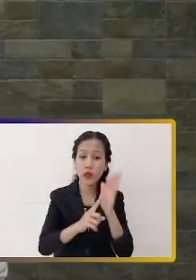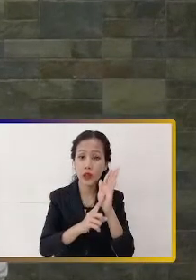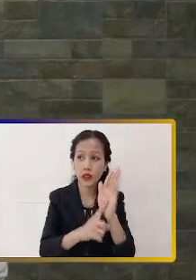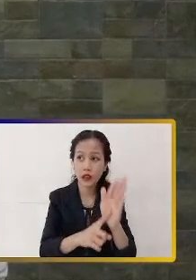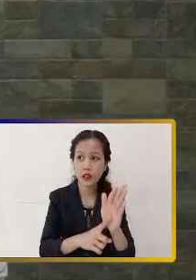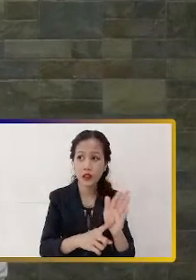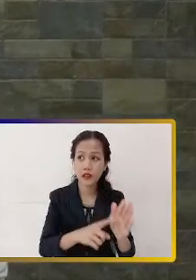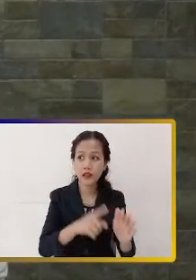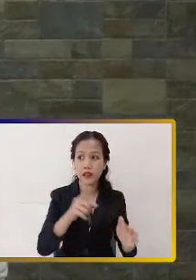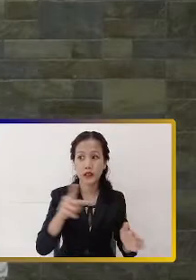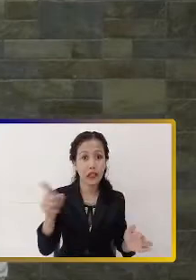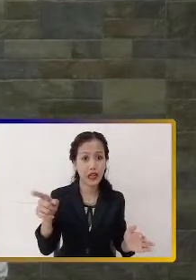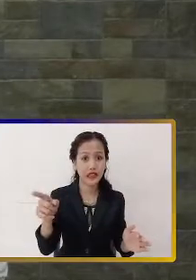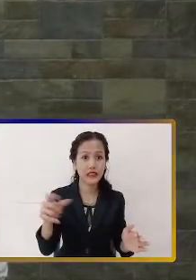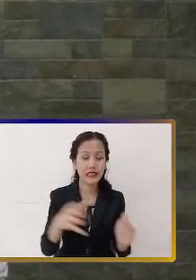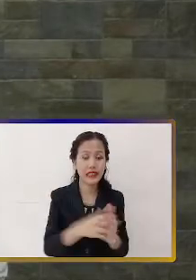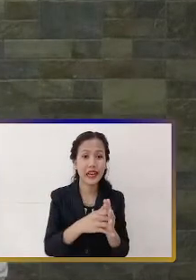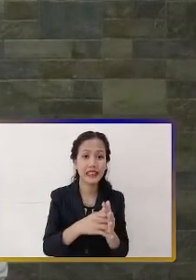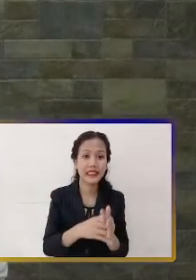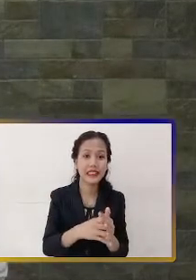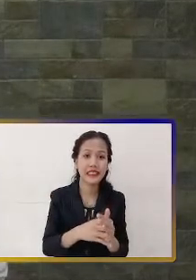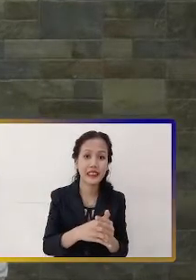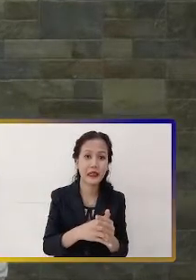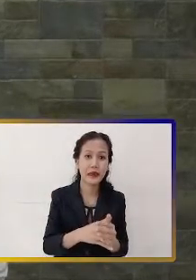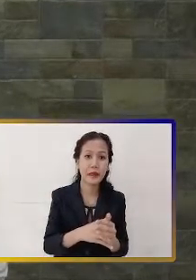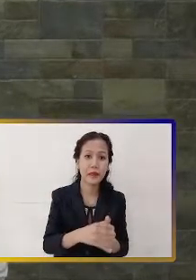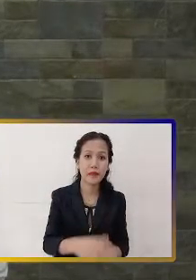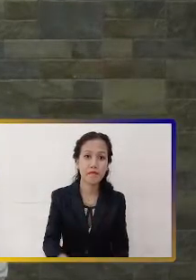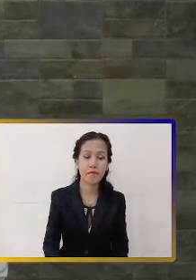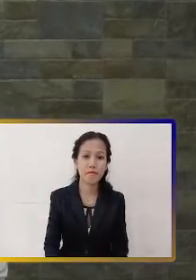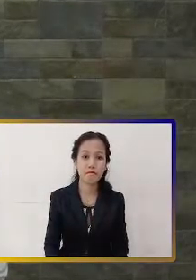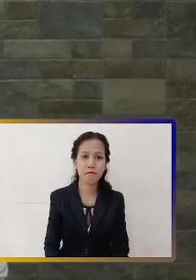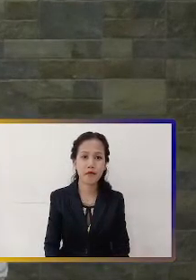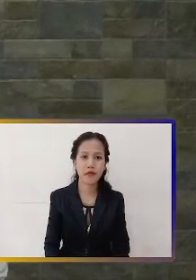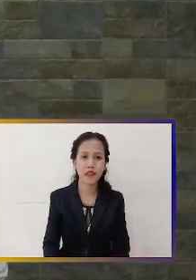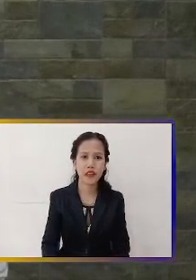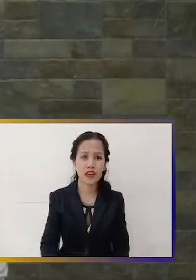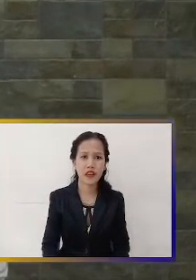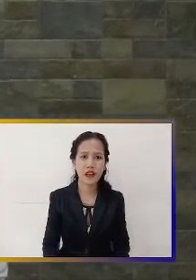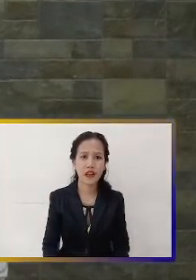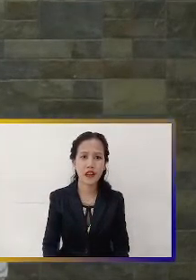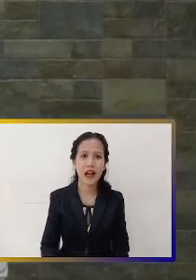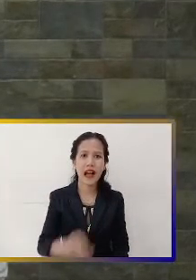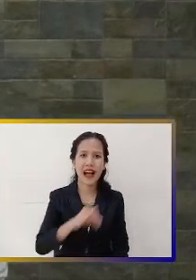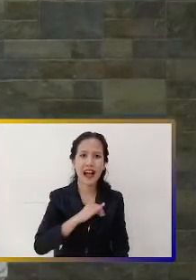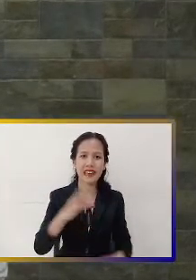ayan. Do you understand what I'm saying? Nakuha ko yung main thing.